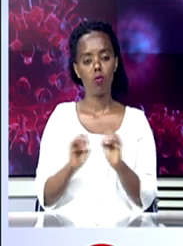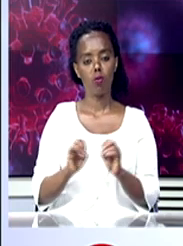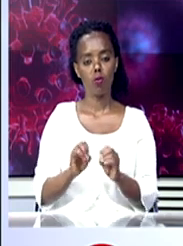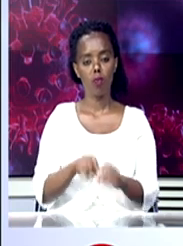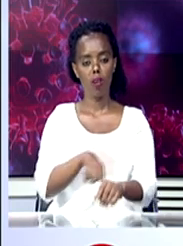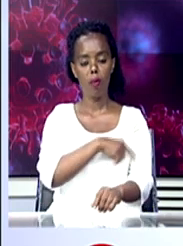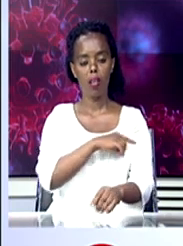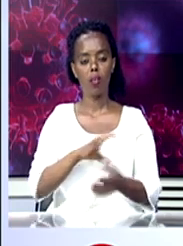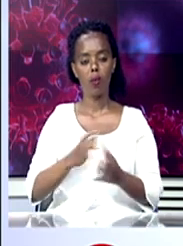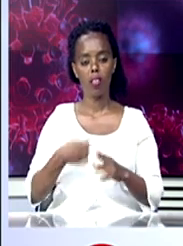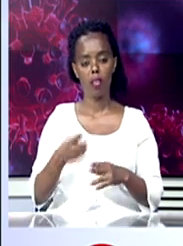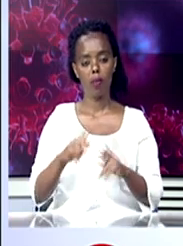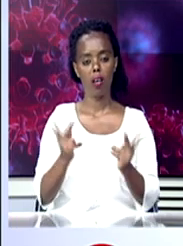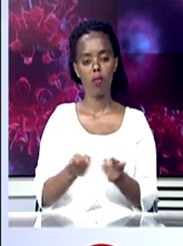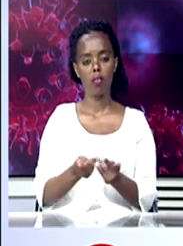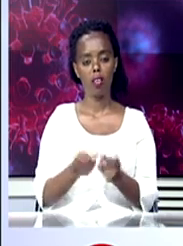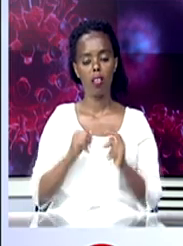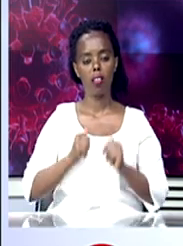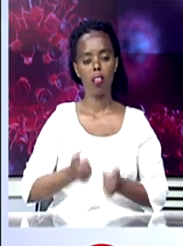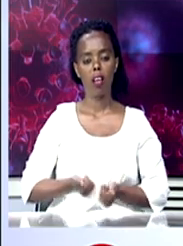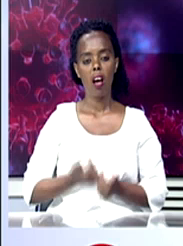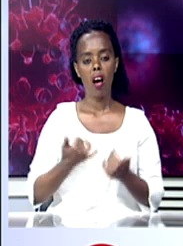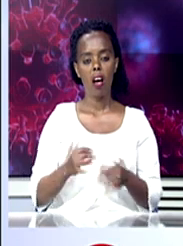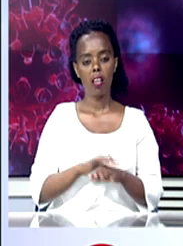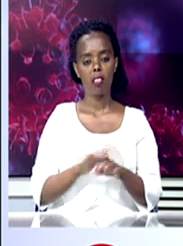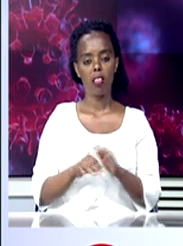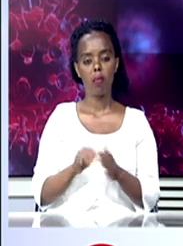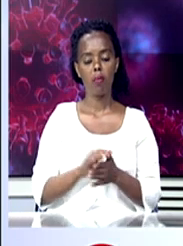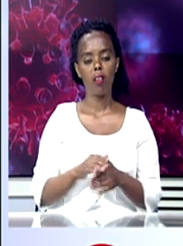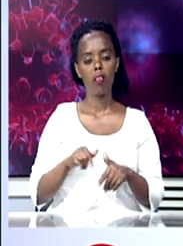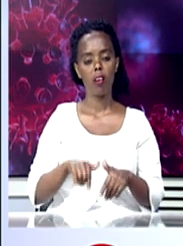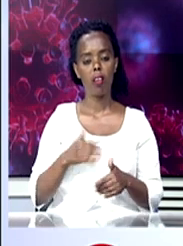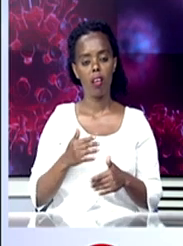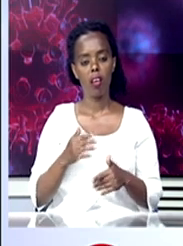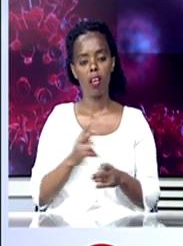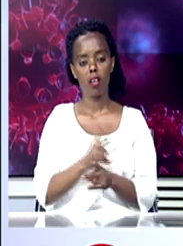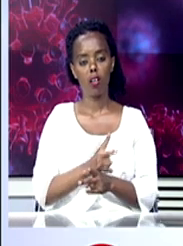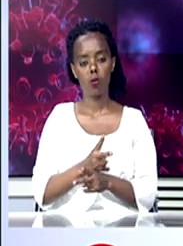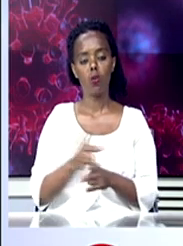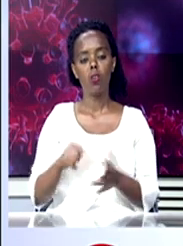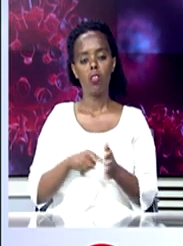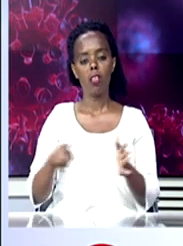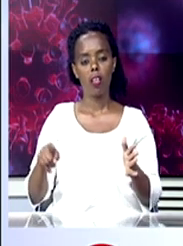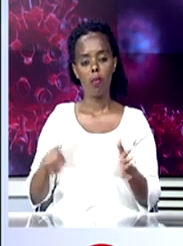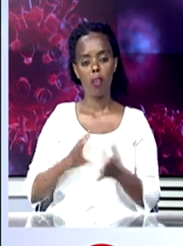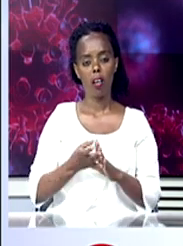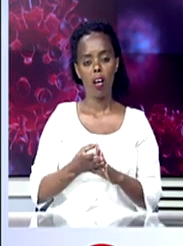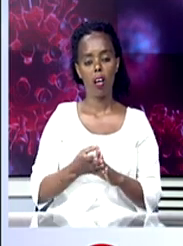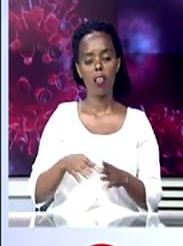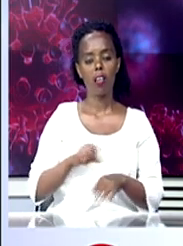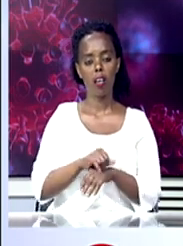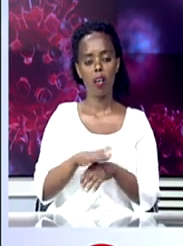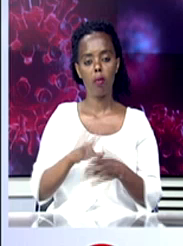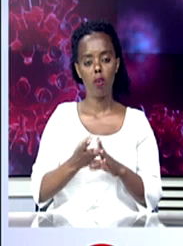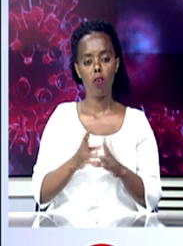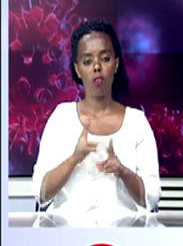baqata namni waan ta'eef bakkuma jiranitti harka isaanii eeggachuu miila isaanii eeggachuu saaxilamummaa biraaf akka hin saaxilamne ergaa hin qabaa jechaadha.